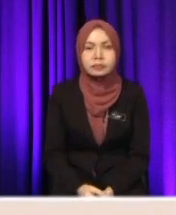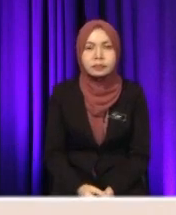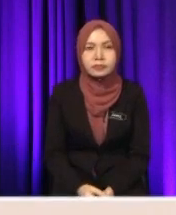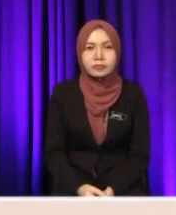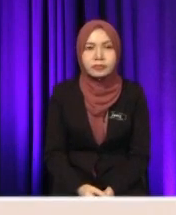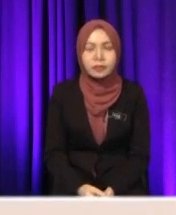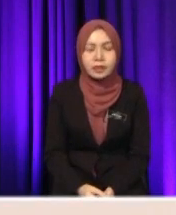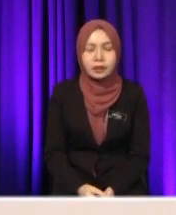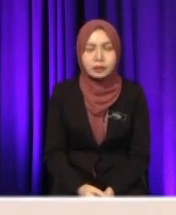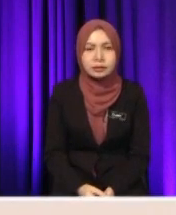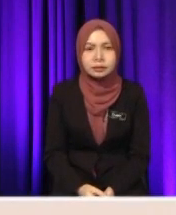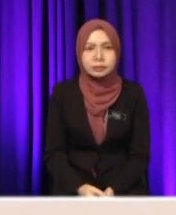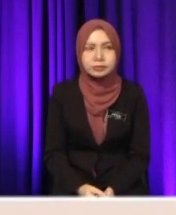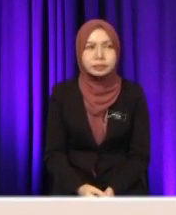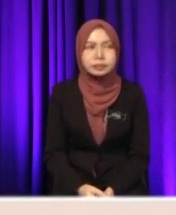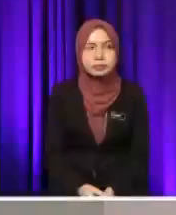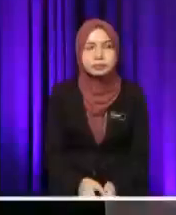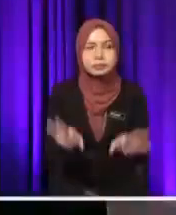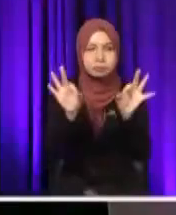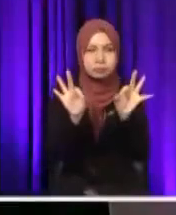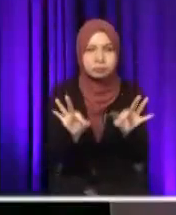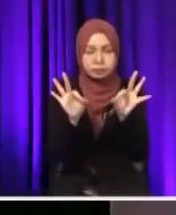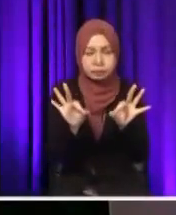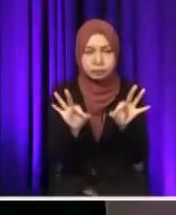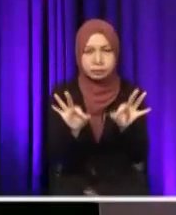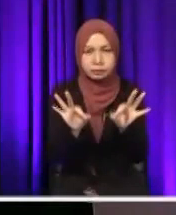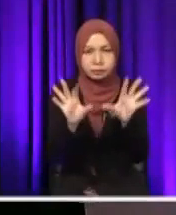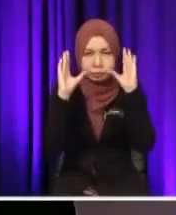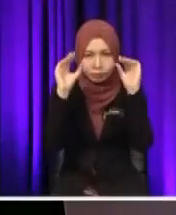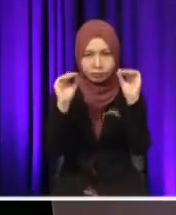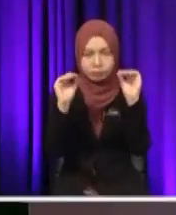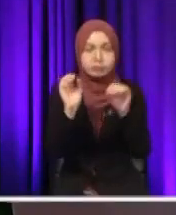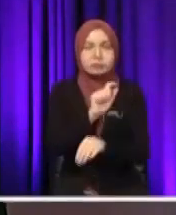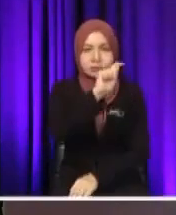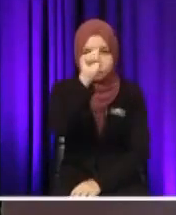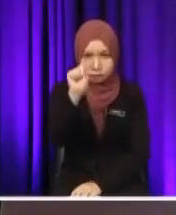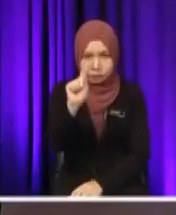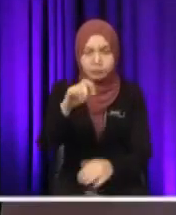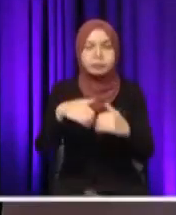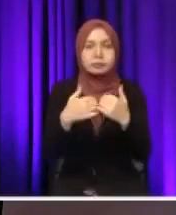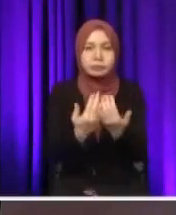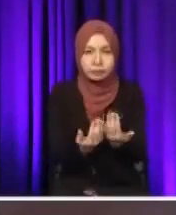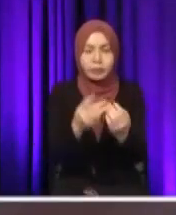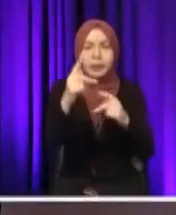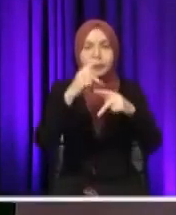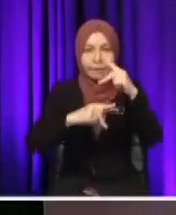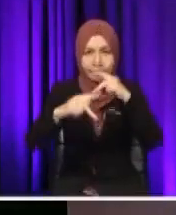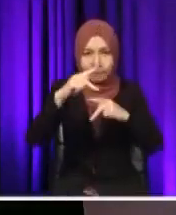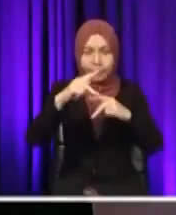minyak sawit. Okey. Kalaulah cikgu nak tanya, kalau dalam proses nak menghasilkan minyak sawit ini,